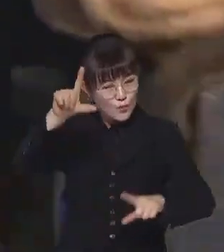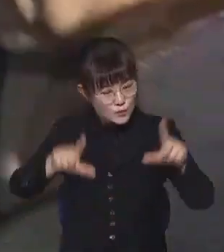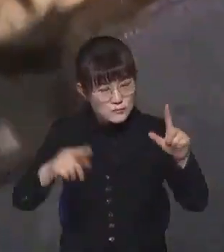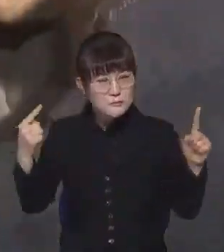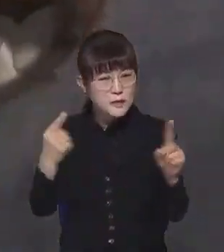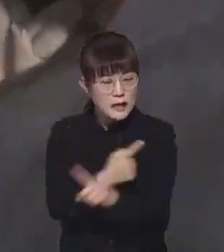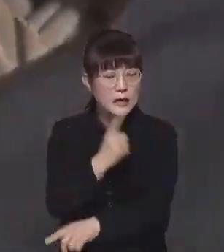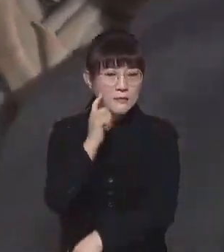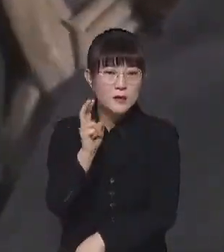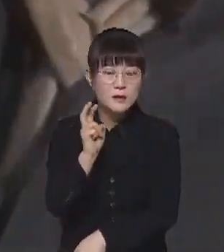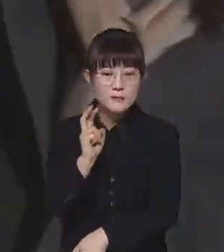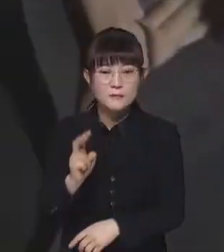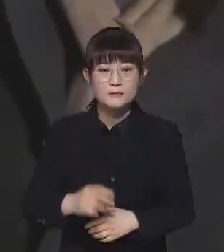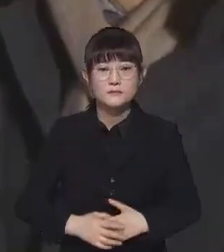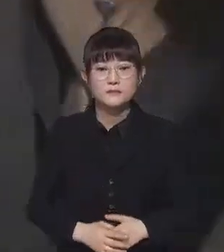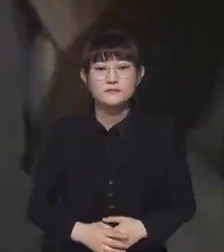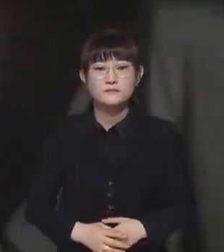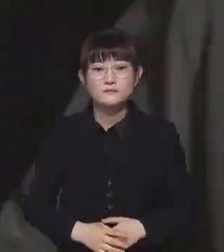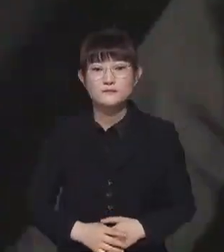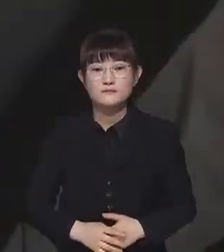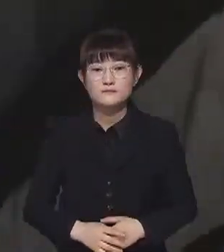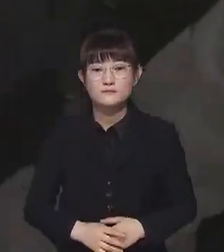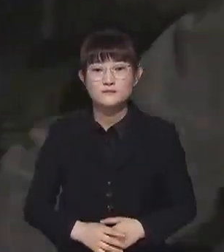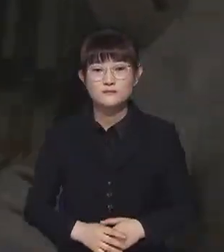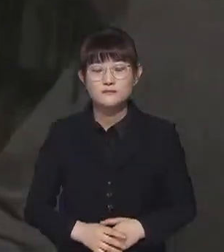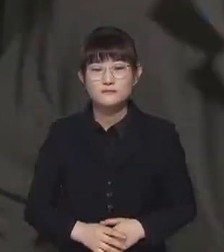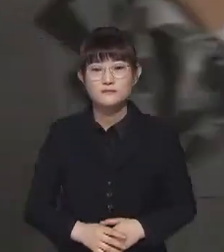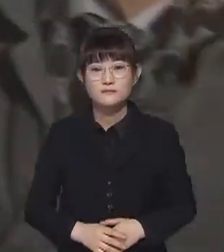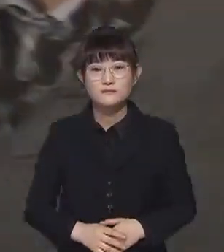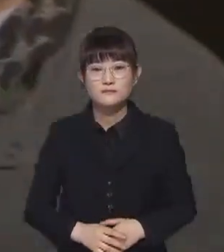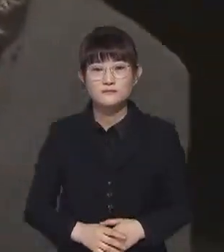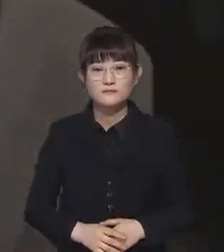크게 요동칠 것으로 보입니다 KBC 이상입니다